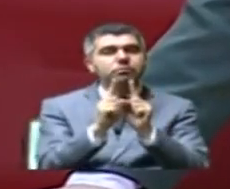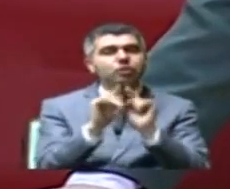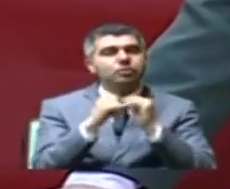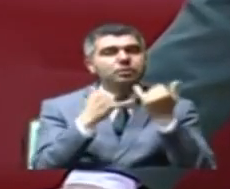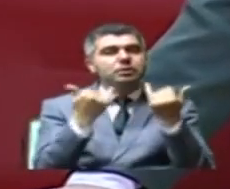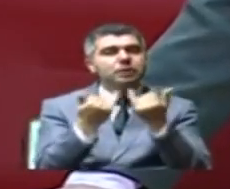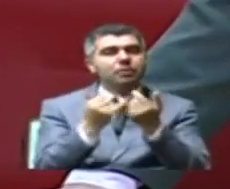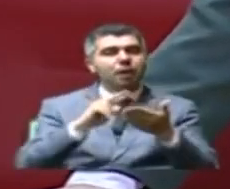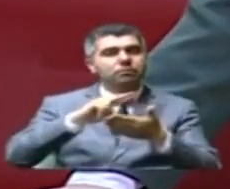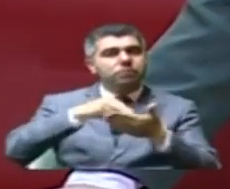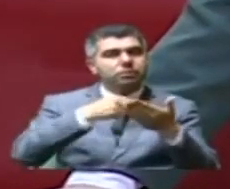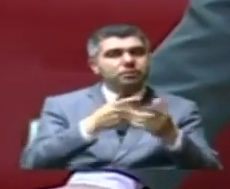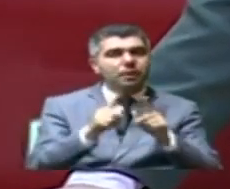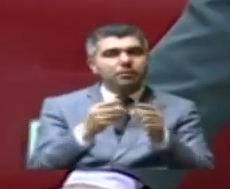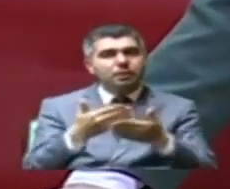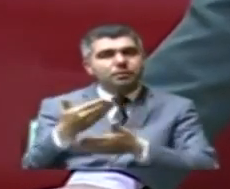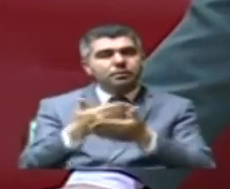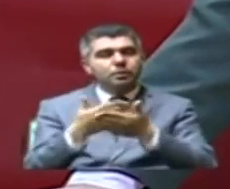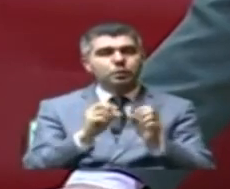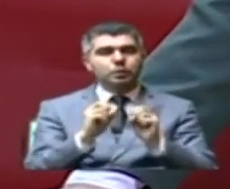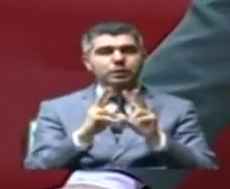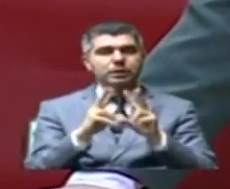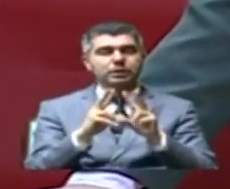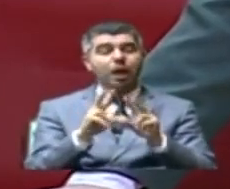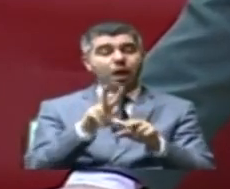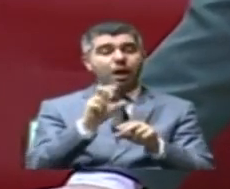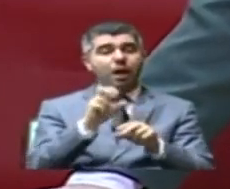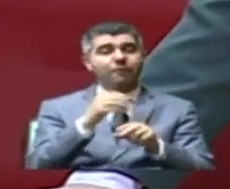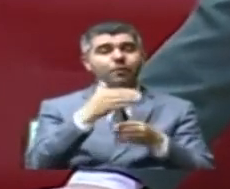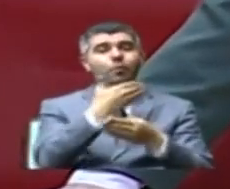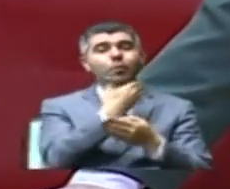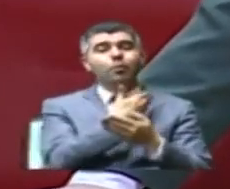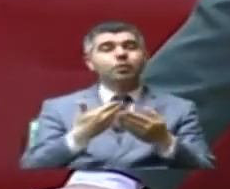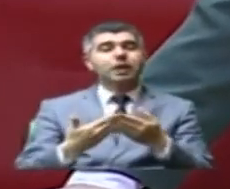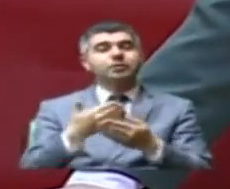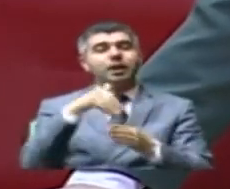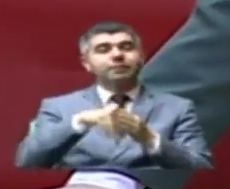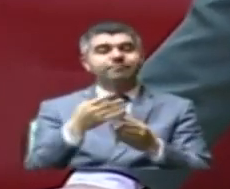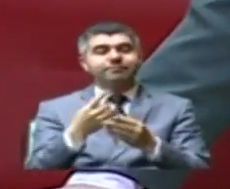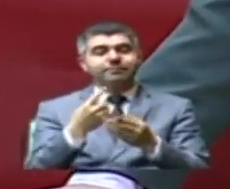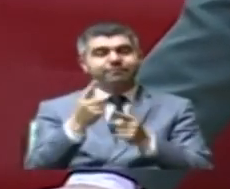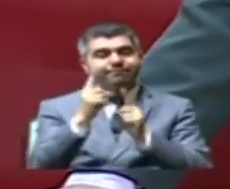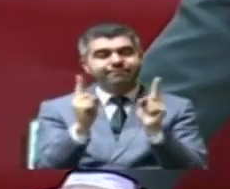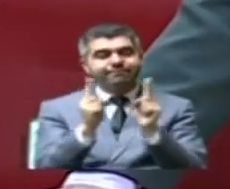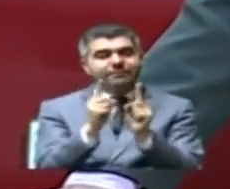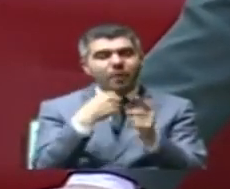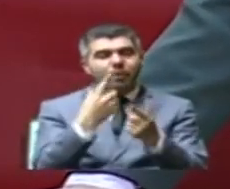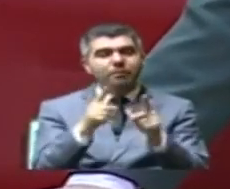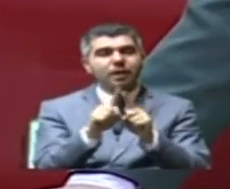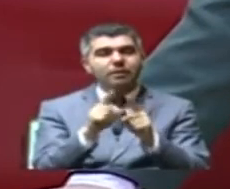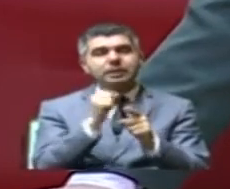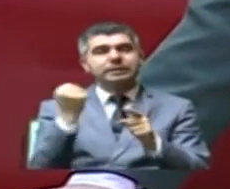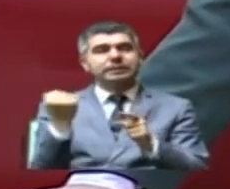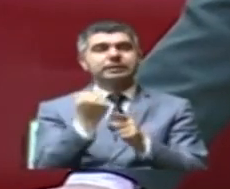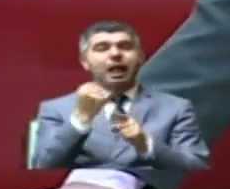مع المهنيين وتعلم السيد المستشار المحترم على انه بالفعل النصوص ديال هذ عقود البرنامج الاخيره اللي خصنا نوقع معكم منذ